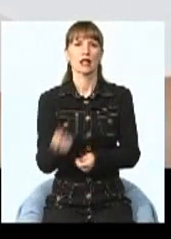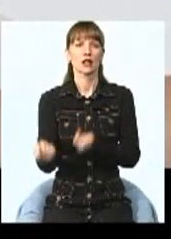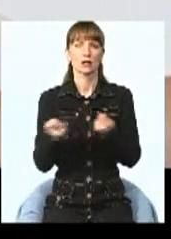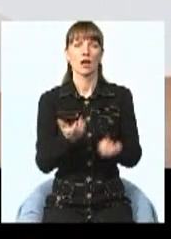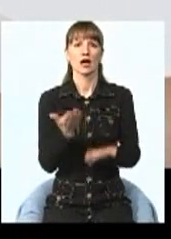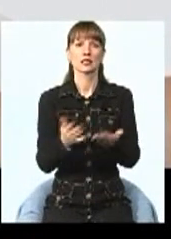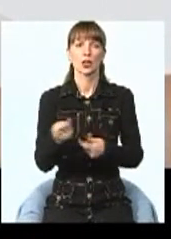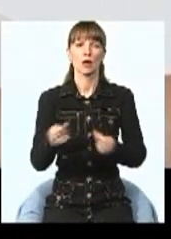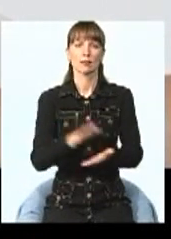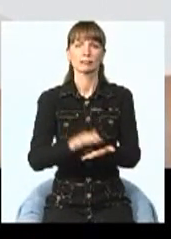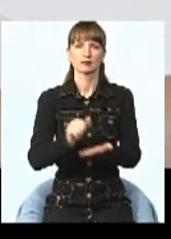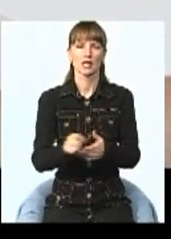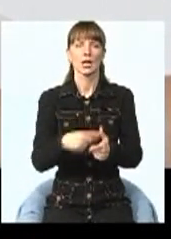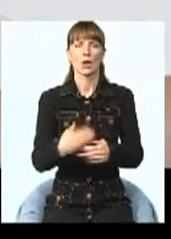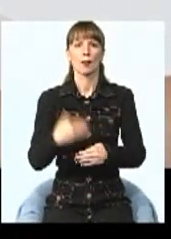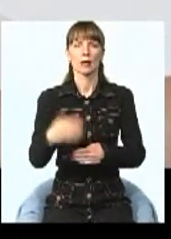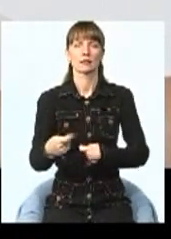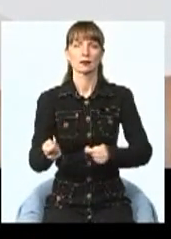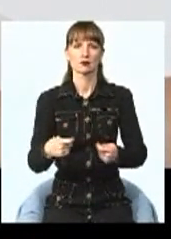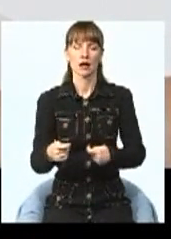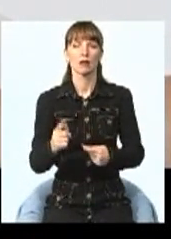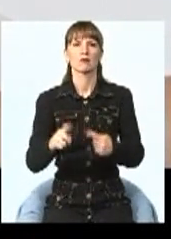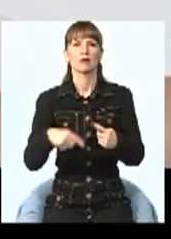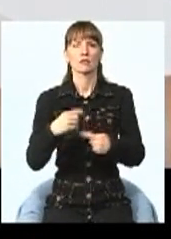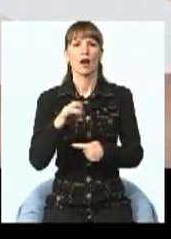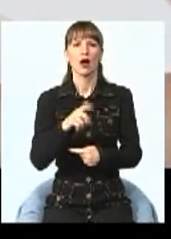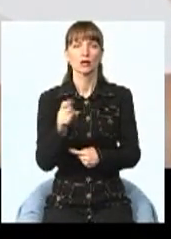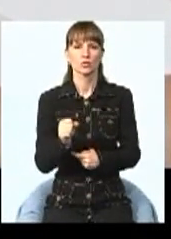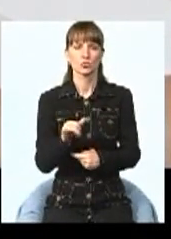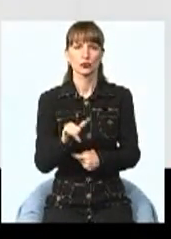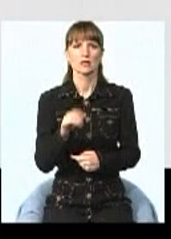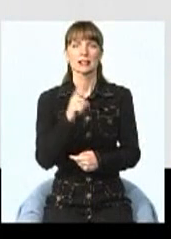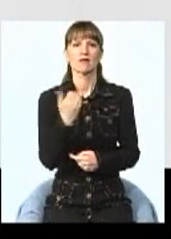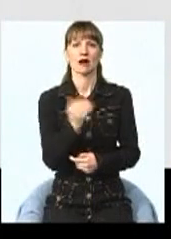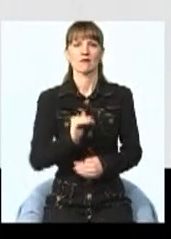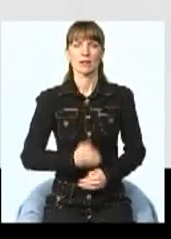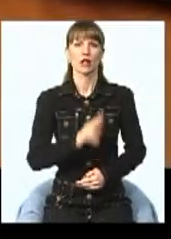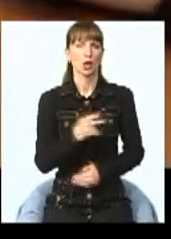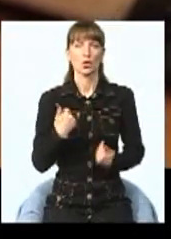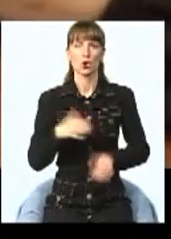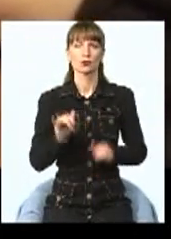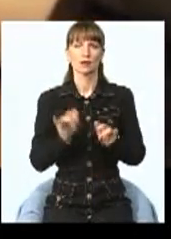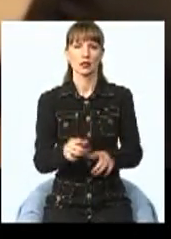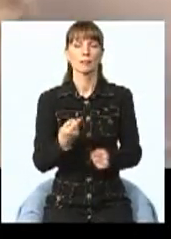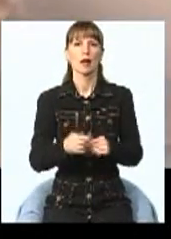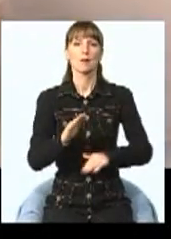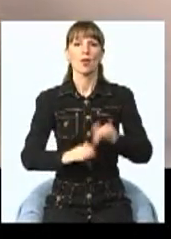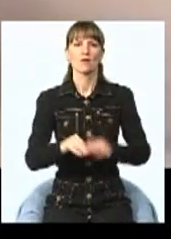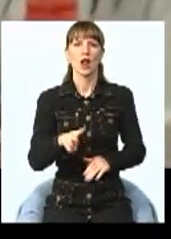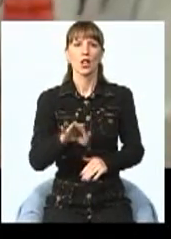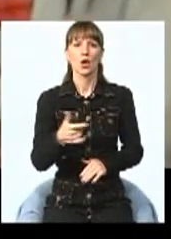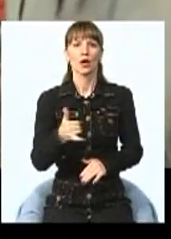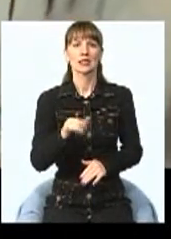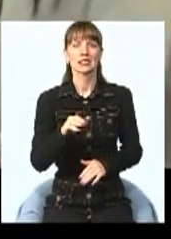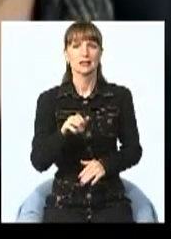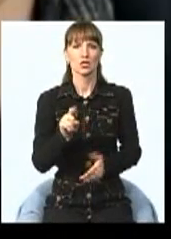товар чи спізнитись з доставкою, то наступного разу з вашою фірмою ніхто не захоче мати справ. Тож, як бачимо, професійність логіста повинна бути